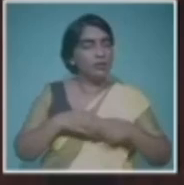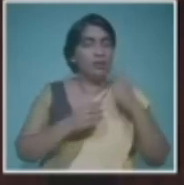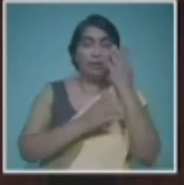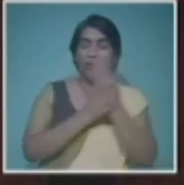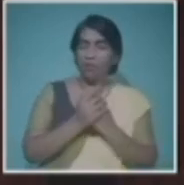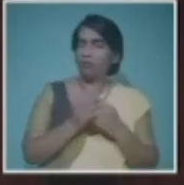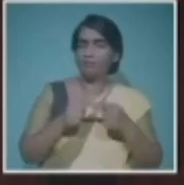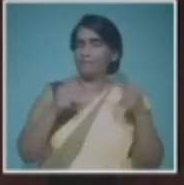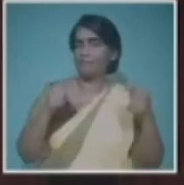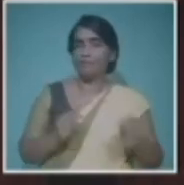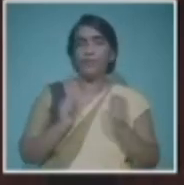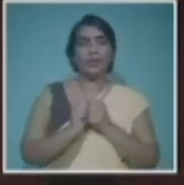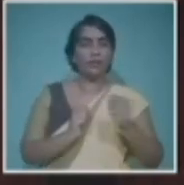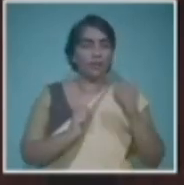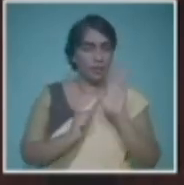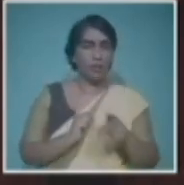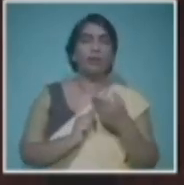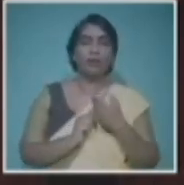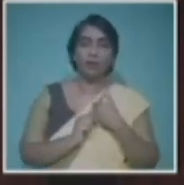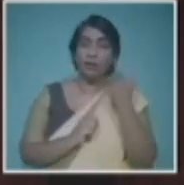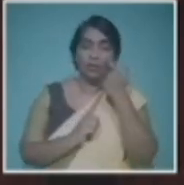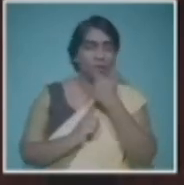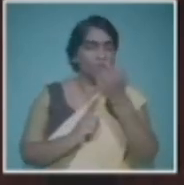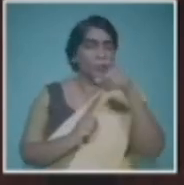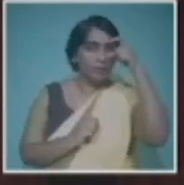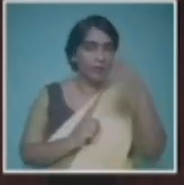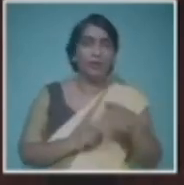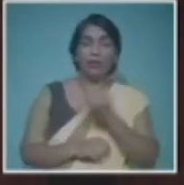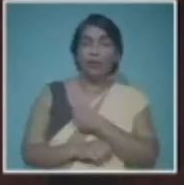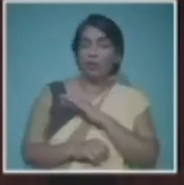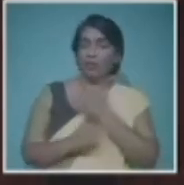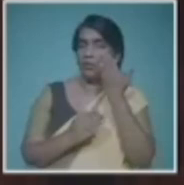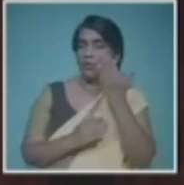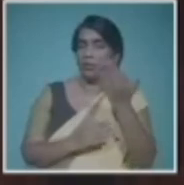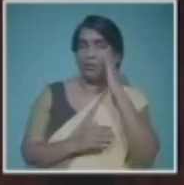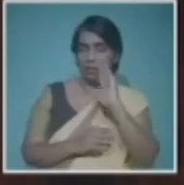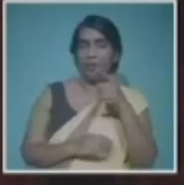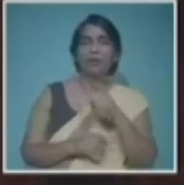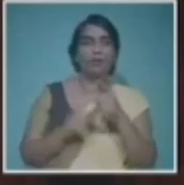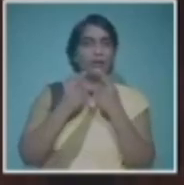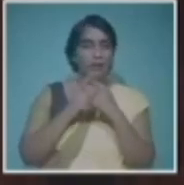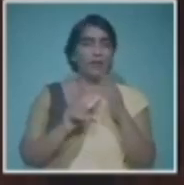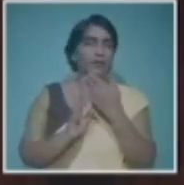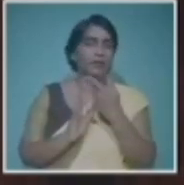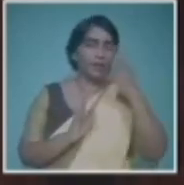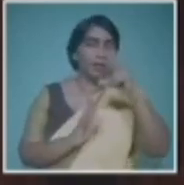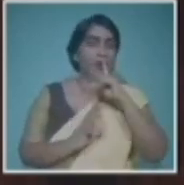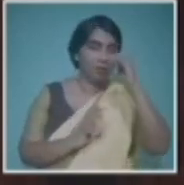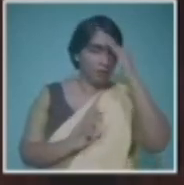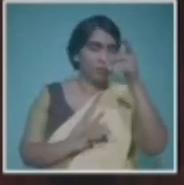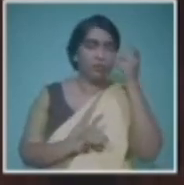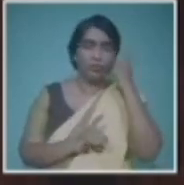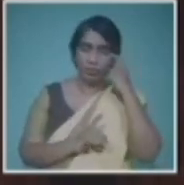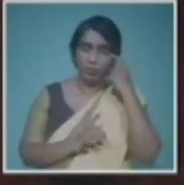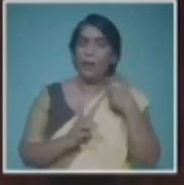එරෙහිව උන්වහන්සේ කටයුතු කරපු ආකාරය අපි අස්පන අපිට දැක්ක උන්වහන්සේගේ චරිත ස්වභාවය මේකයි නියද සතානායකතුමනි ඔබතුමා දන්නවා